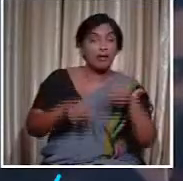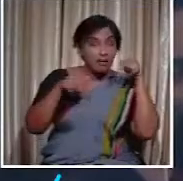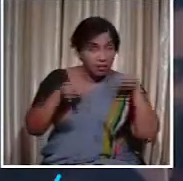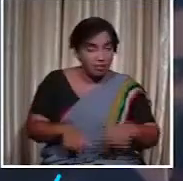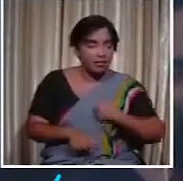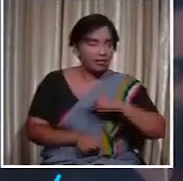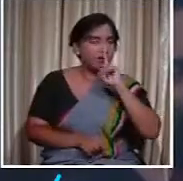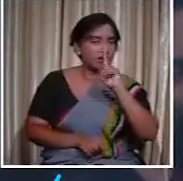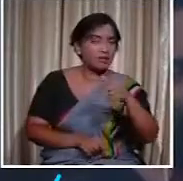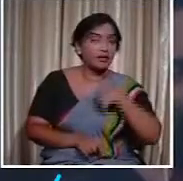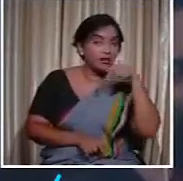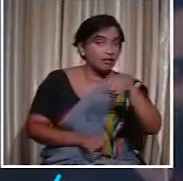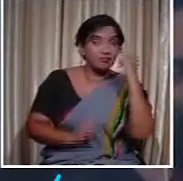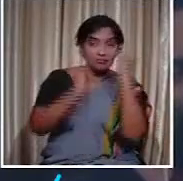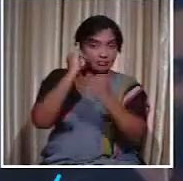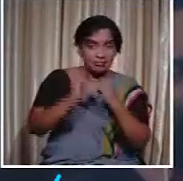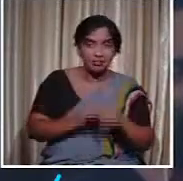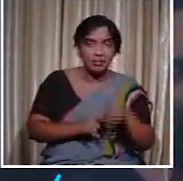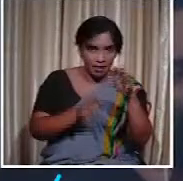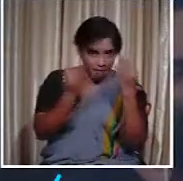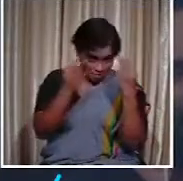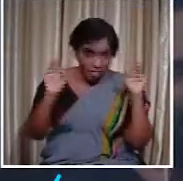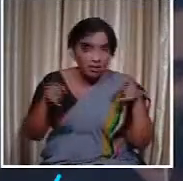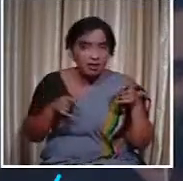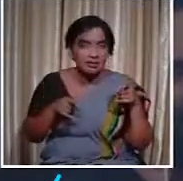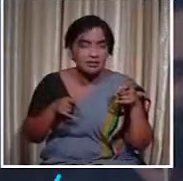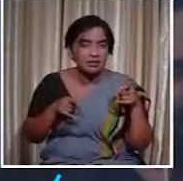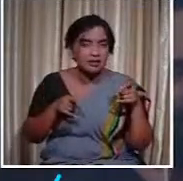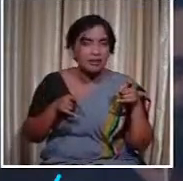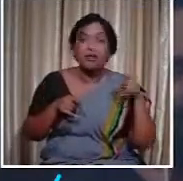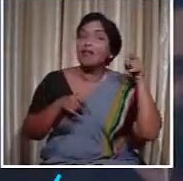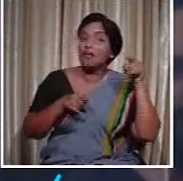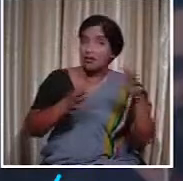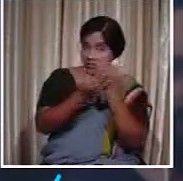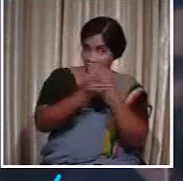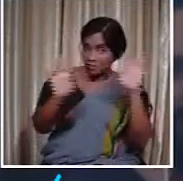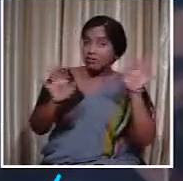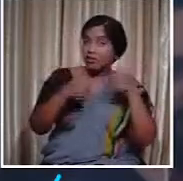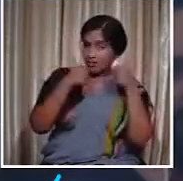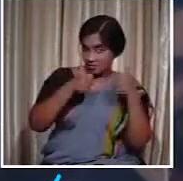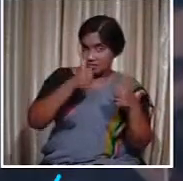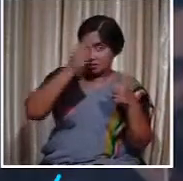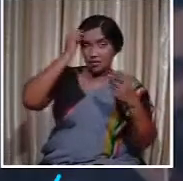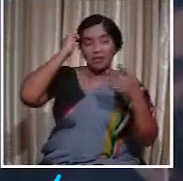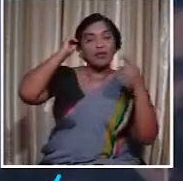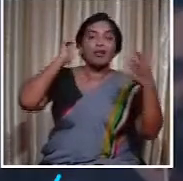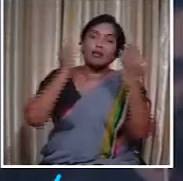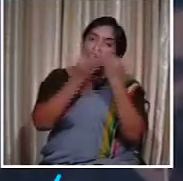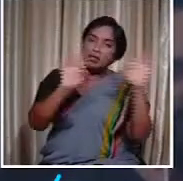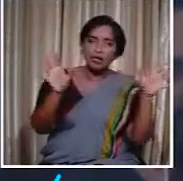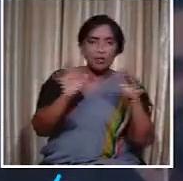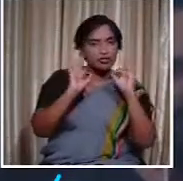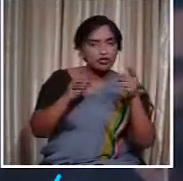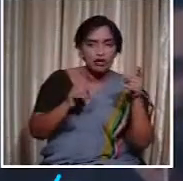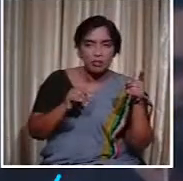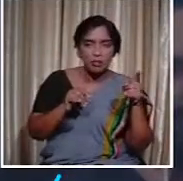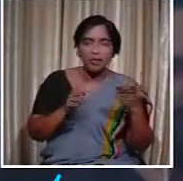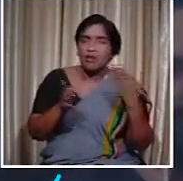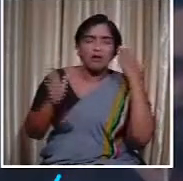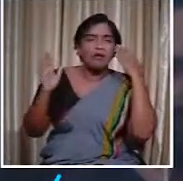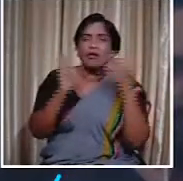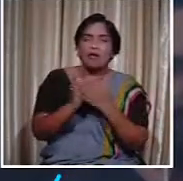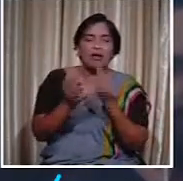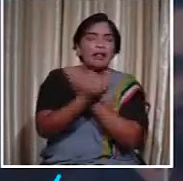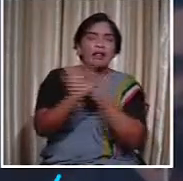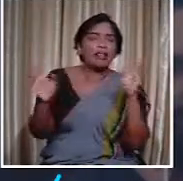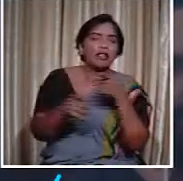කැමතියි අද ඒ චෝදනා වලින් එතුමා නිදහස් වෙලා තියෙනවද? එතුමා නිදහස් කරලා තියෙනවද? නිදහස් කරන්න සූදානම්ද එහෙනම් මොන පදනමින්ද